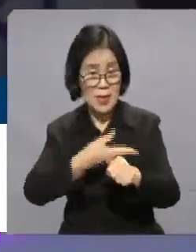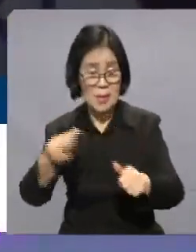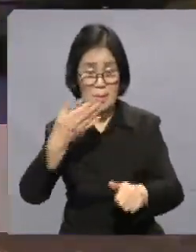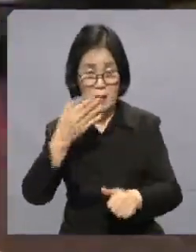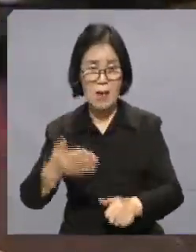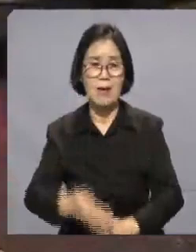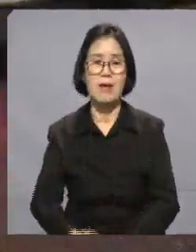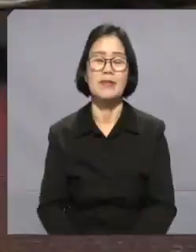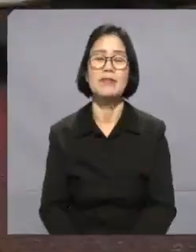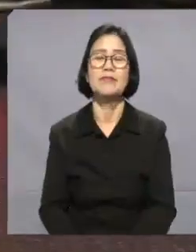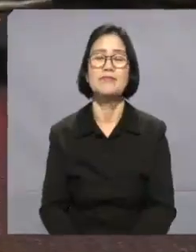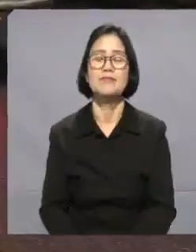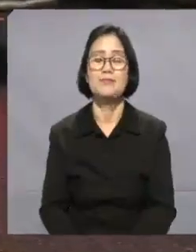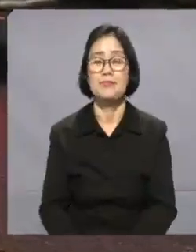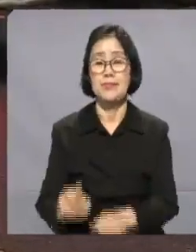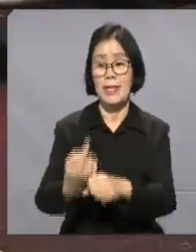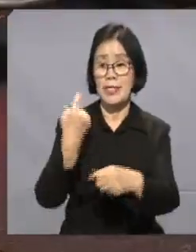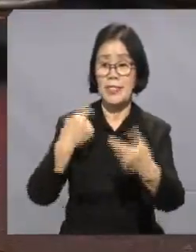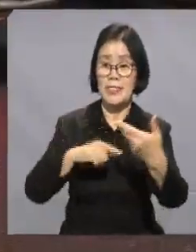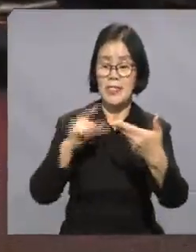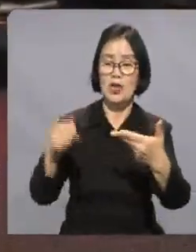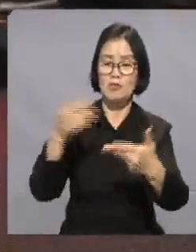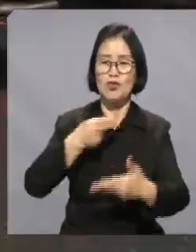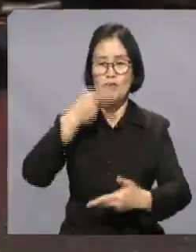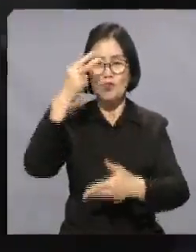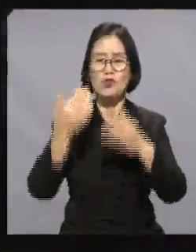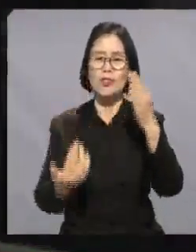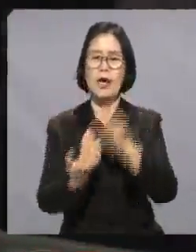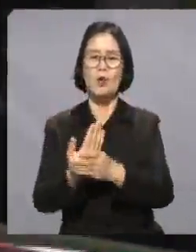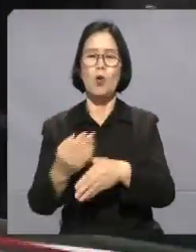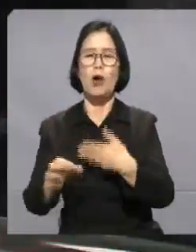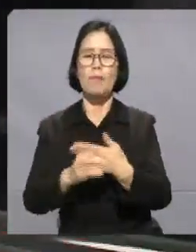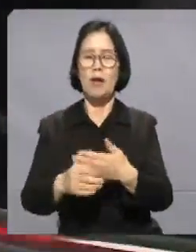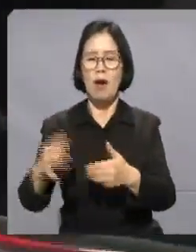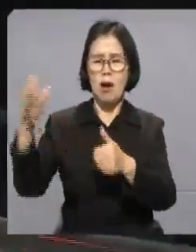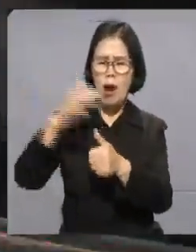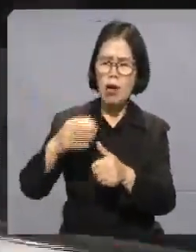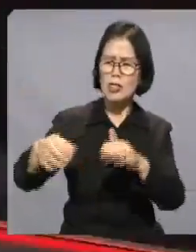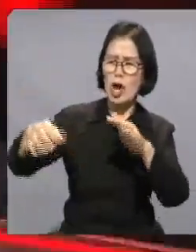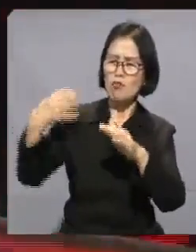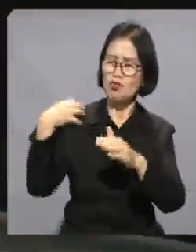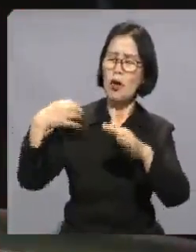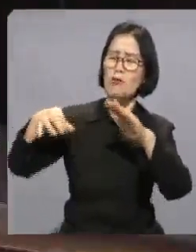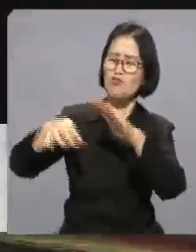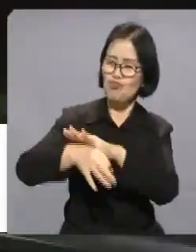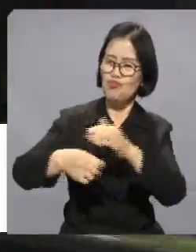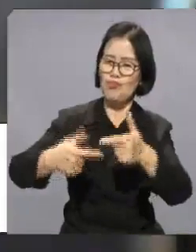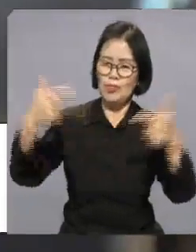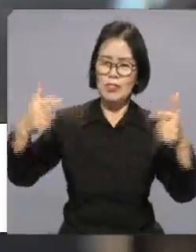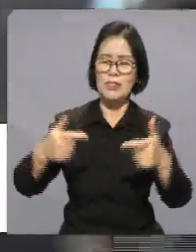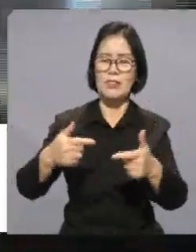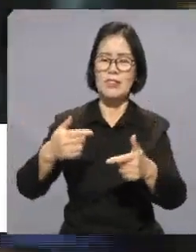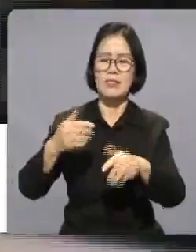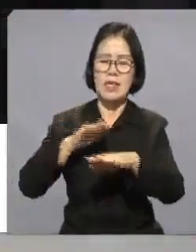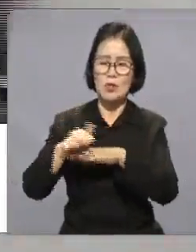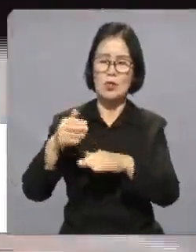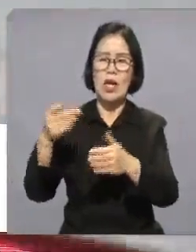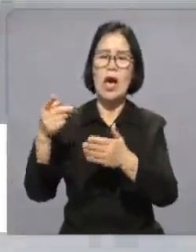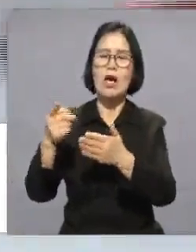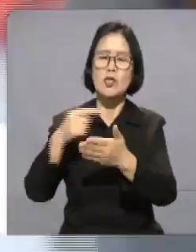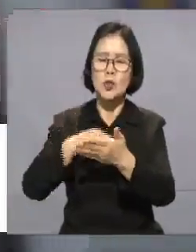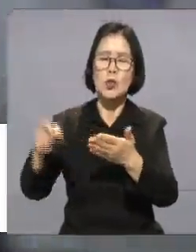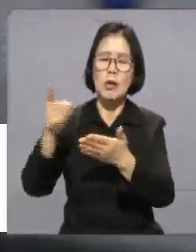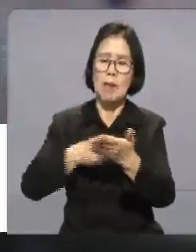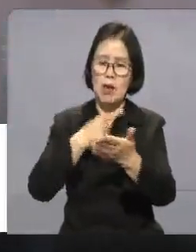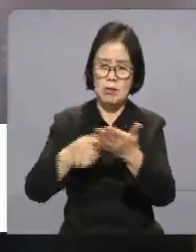피보시세요. 작년 7월부터 음주 사고를 내면 가해자 부담금을 늘린 자동차 손해배상 보상법이